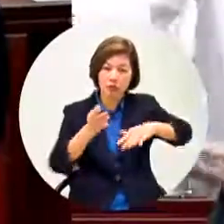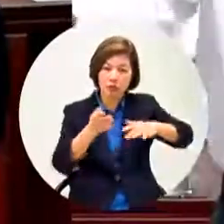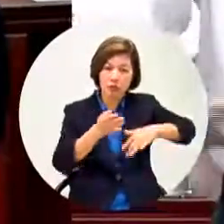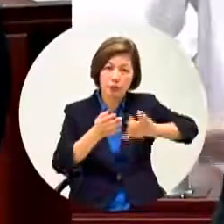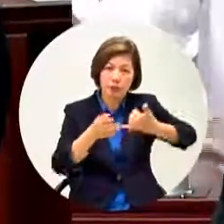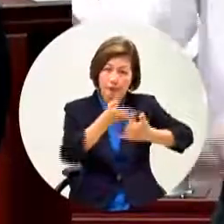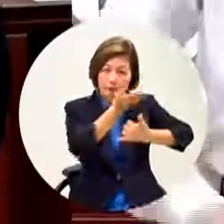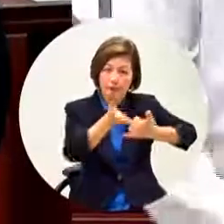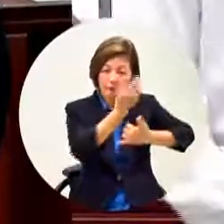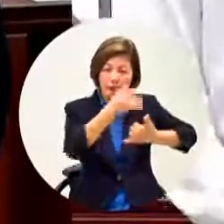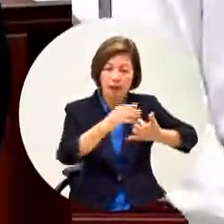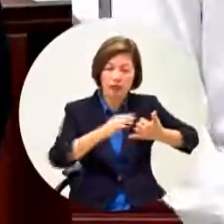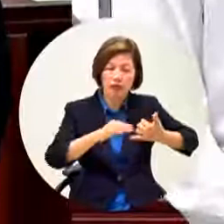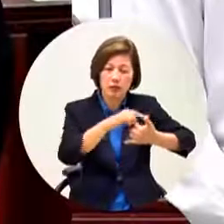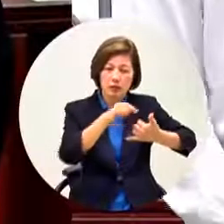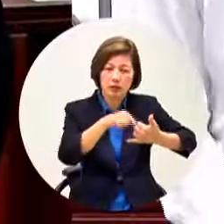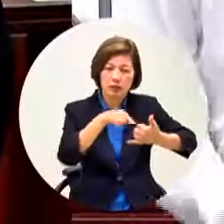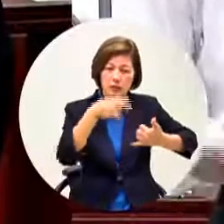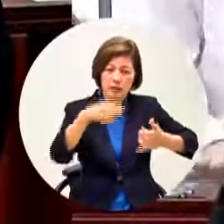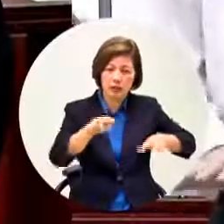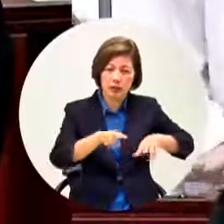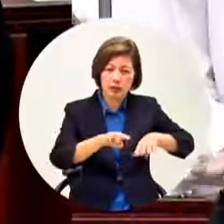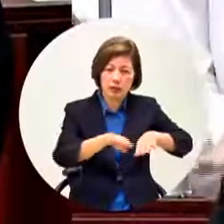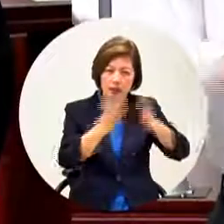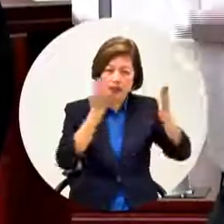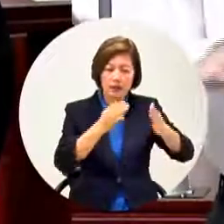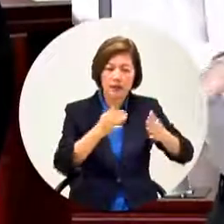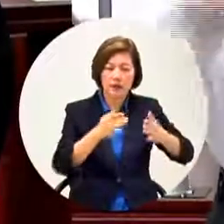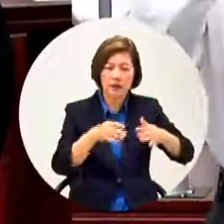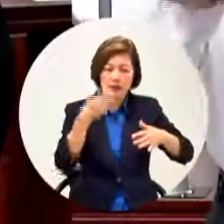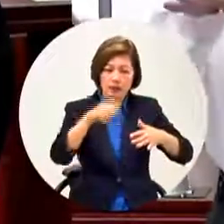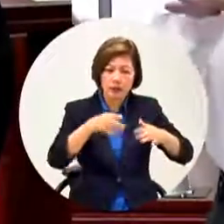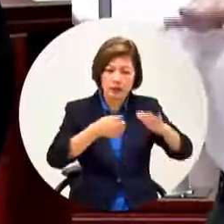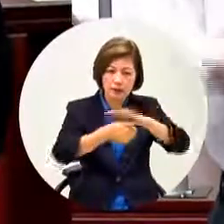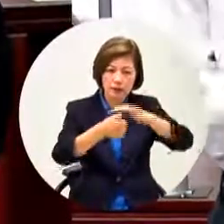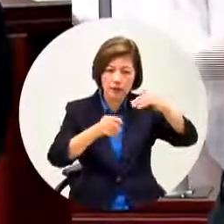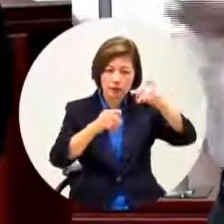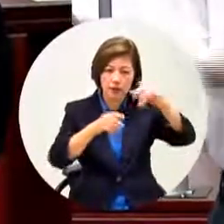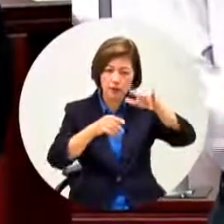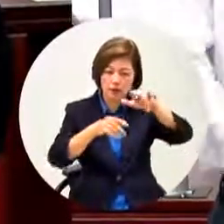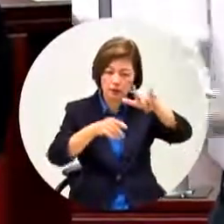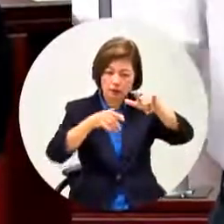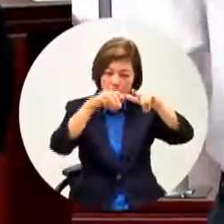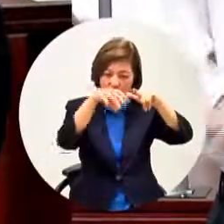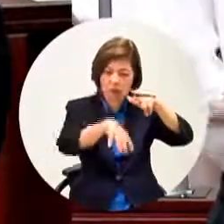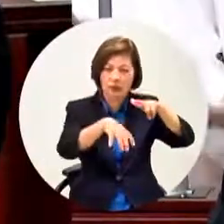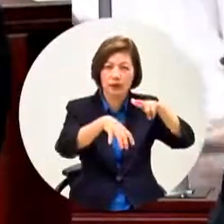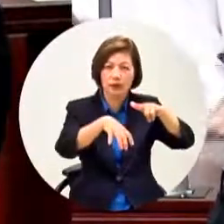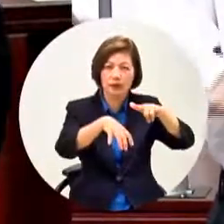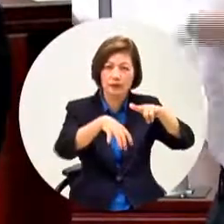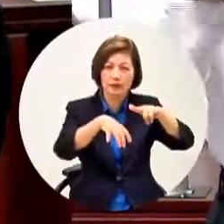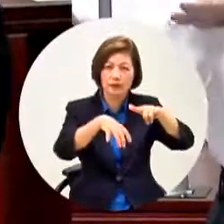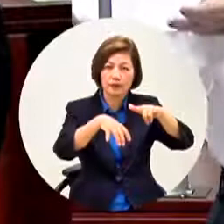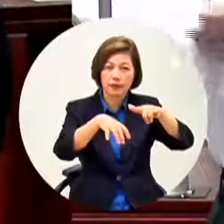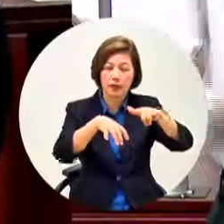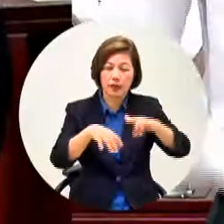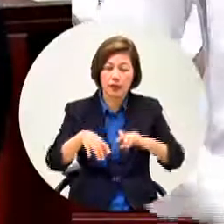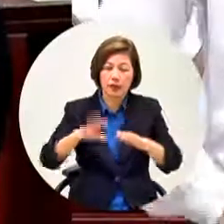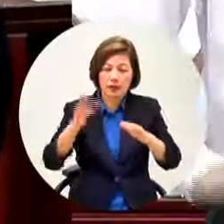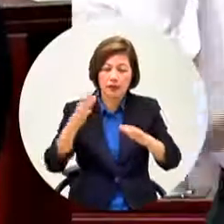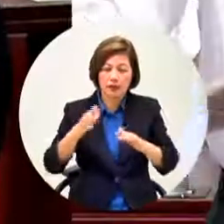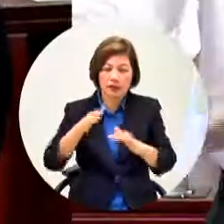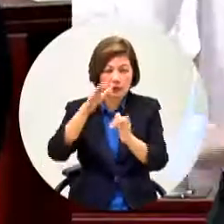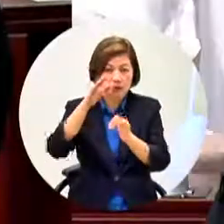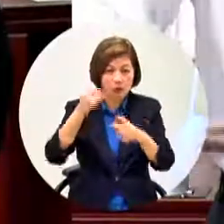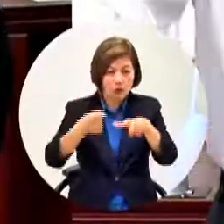然后进入这个机场。那机场因为刚好有一个高层， 迄个第三公墓遐台伊较悬，所